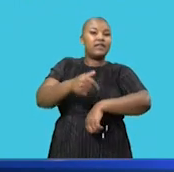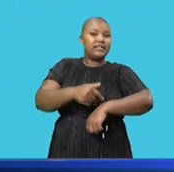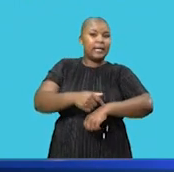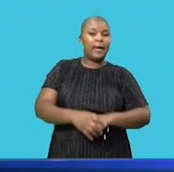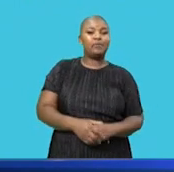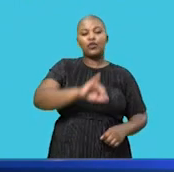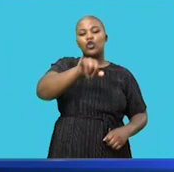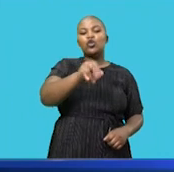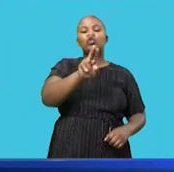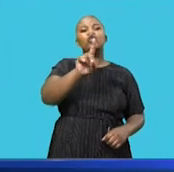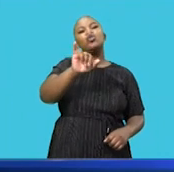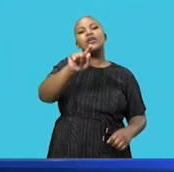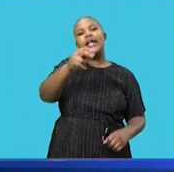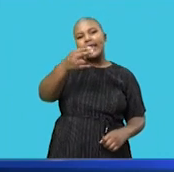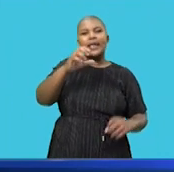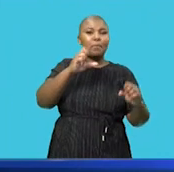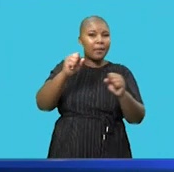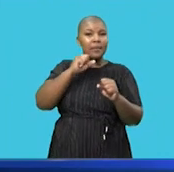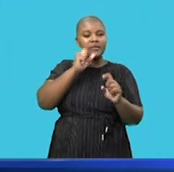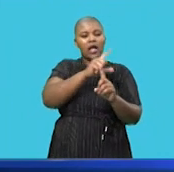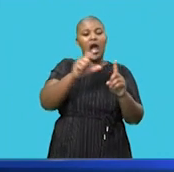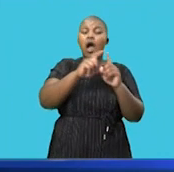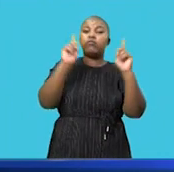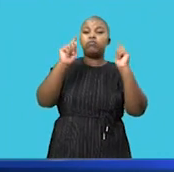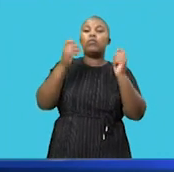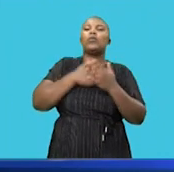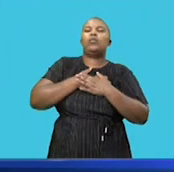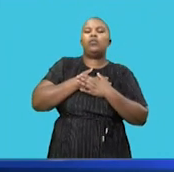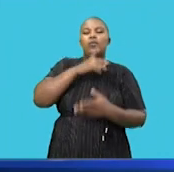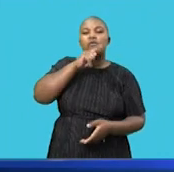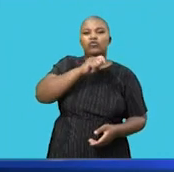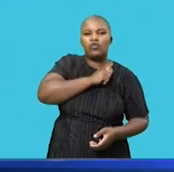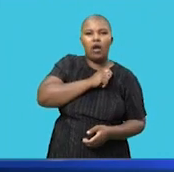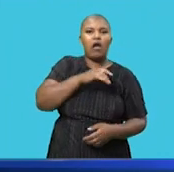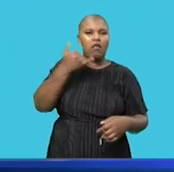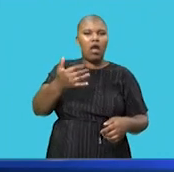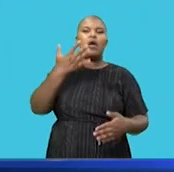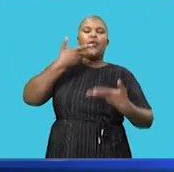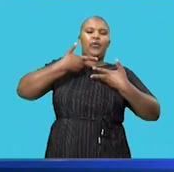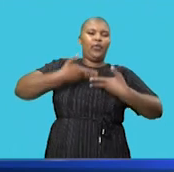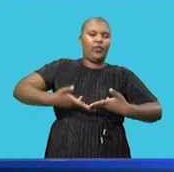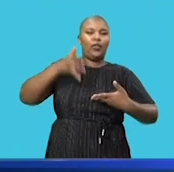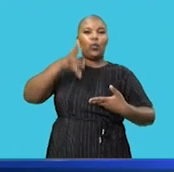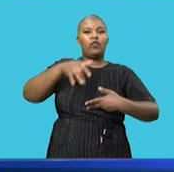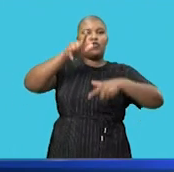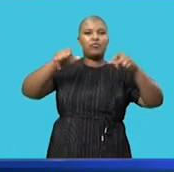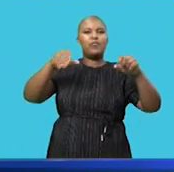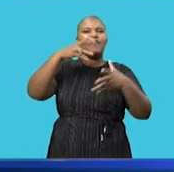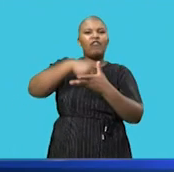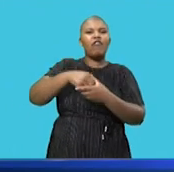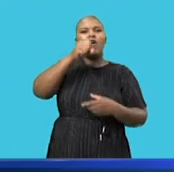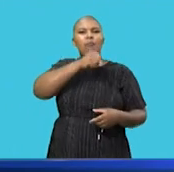o bolela ha ho kgutliswa ha mokete ona ho tlo tlisa tshepo ho dibini le dikgwebo ka morao ha ho ha se wa sa lefu